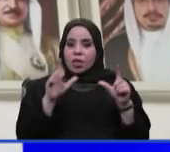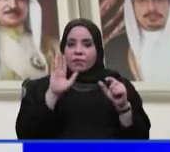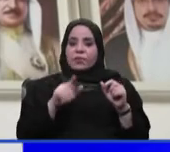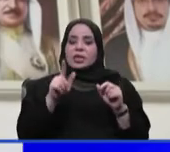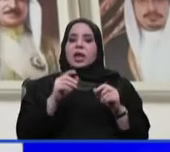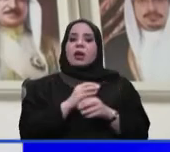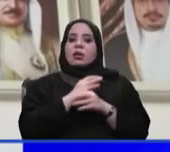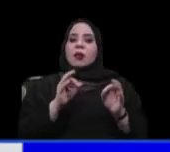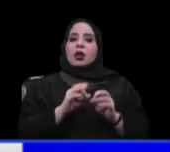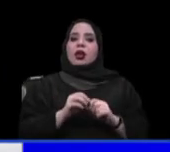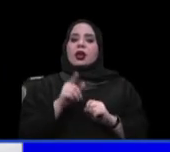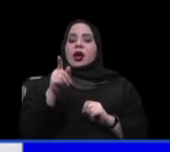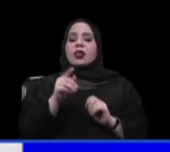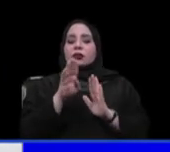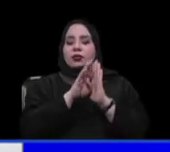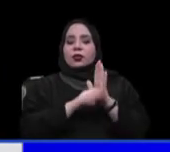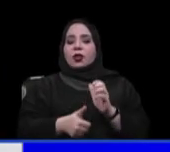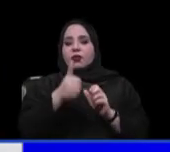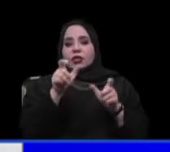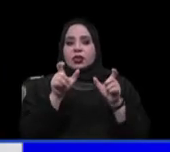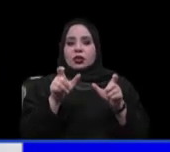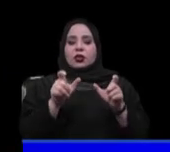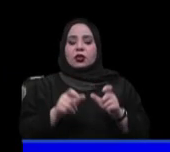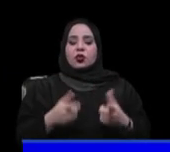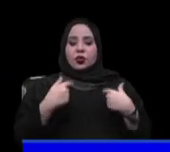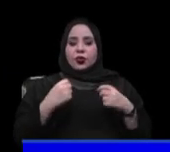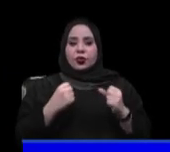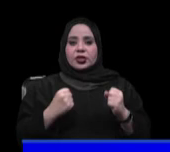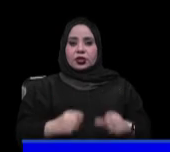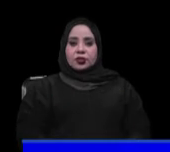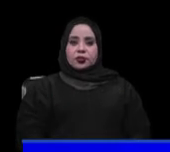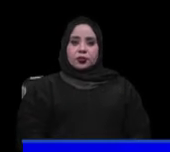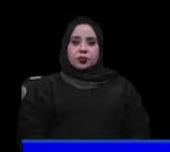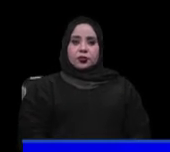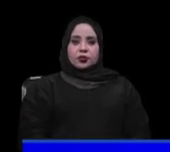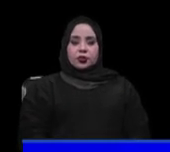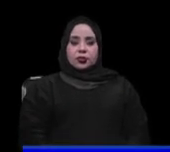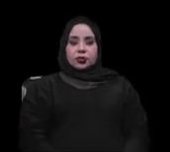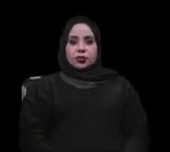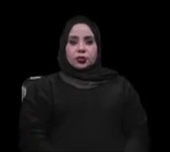وتمكين المستهلكين وفق أحدث معايير الأمن السيبراني والسلامة.